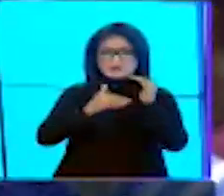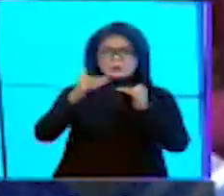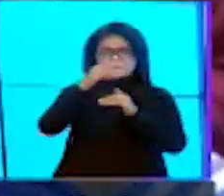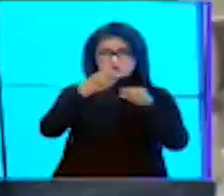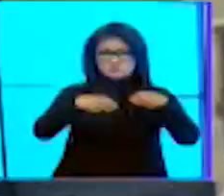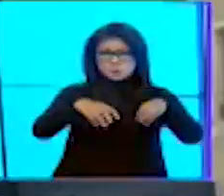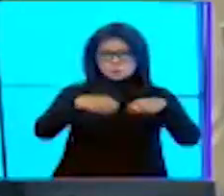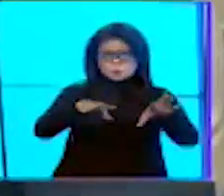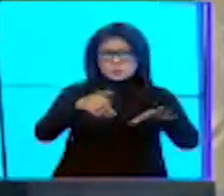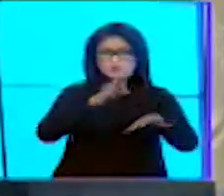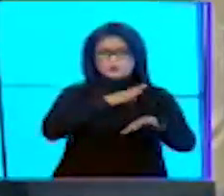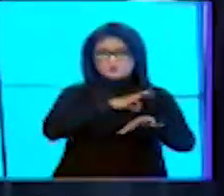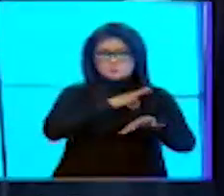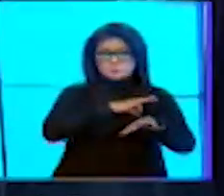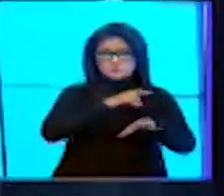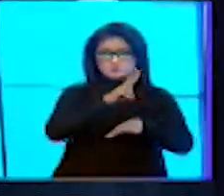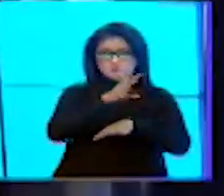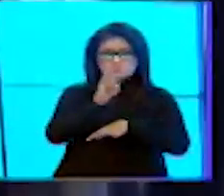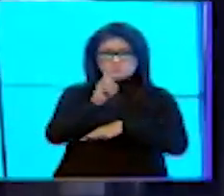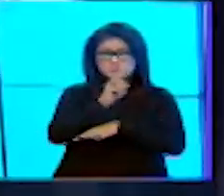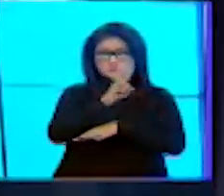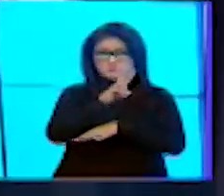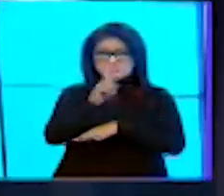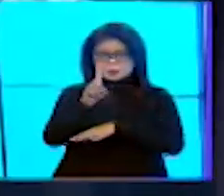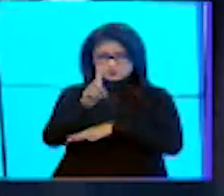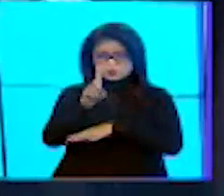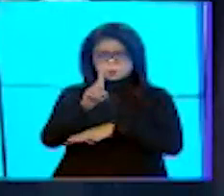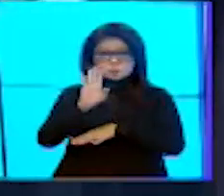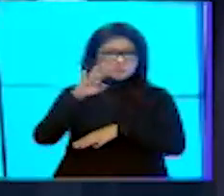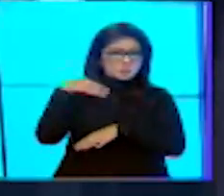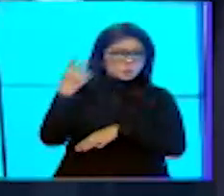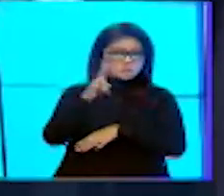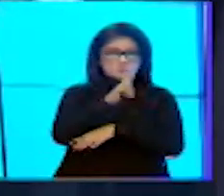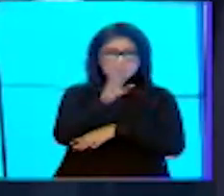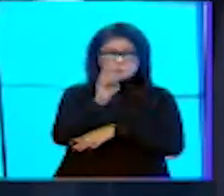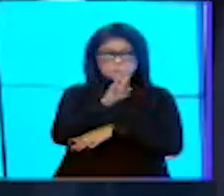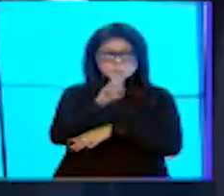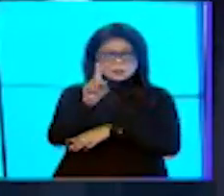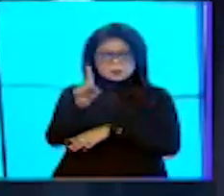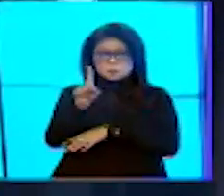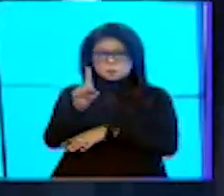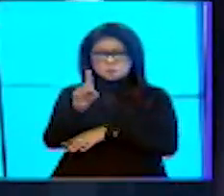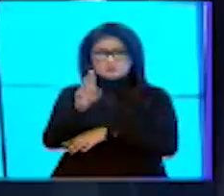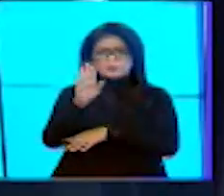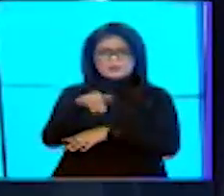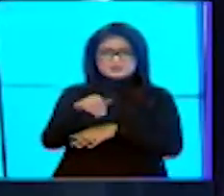bulan Mei 2021. Waktu 2020 kan corona masih ini banget kan ya. Nah itu